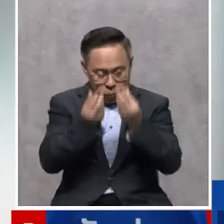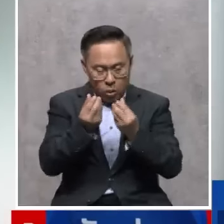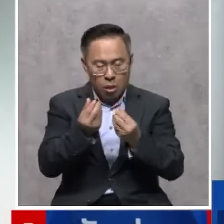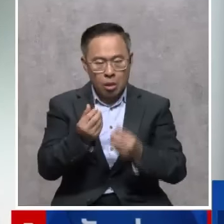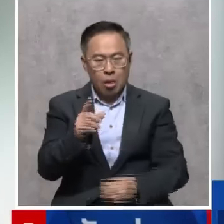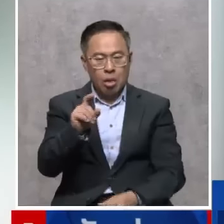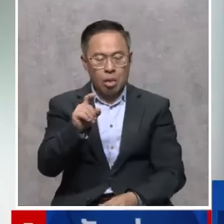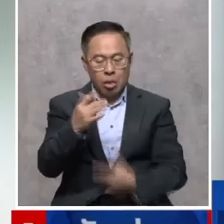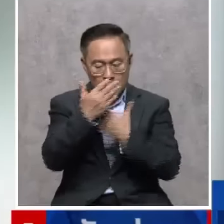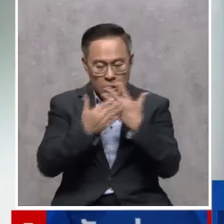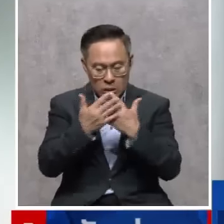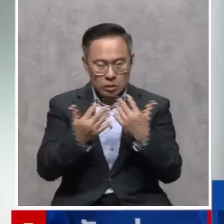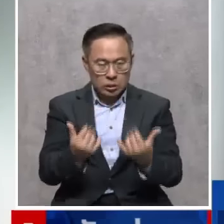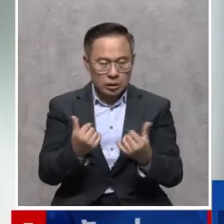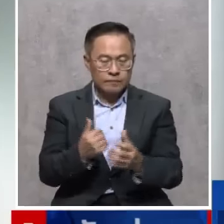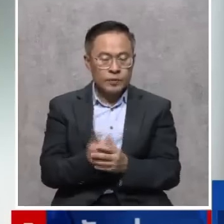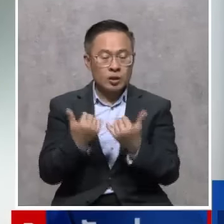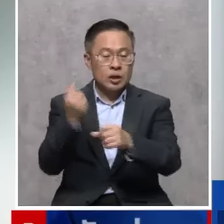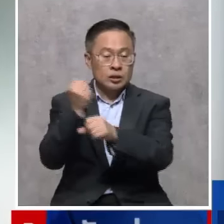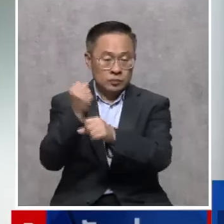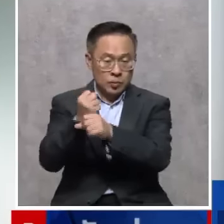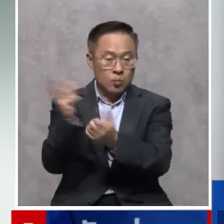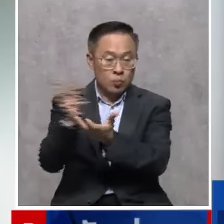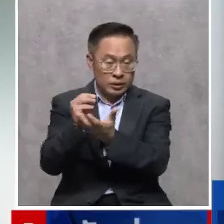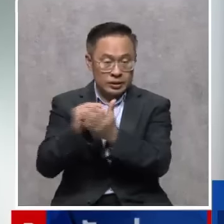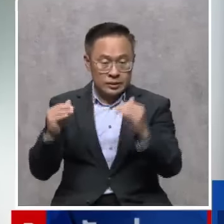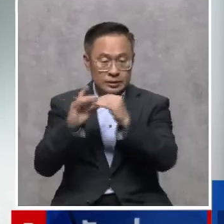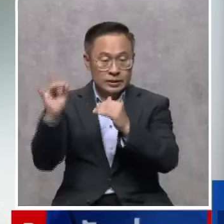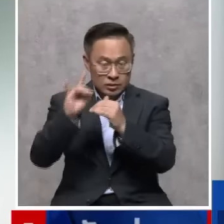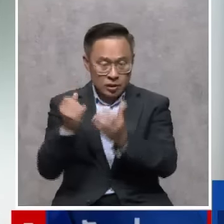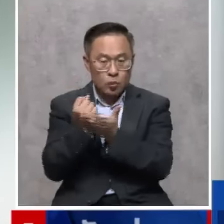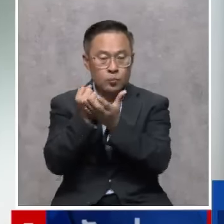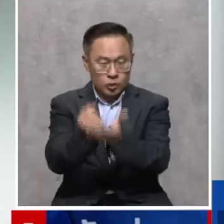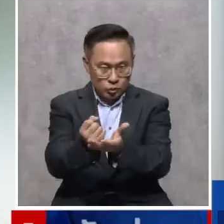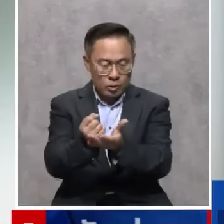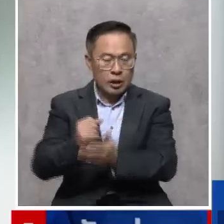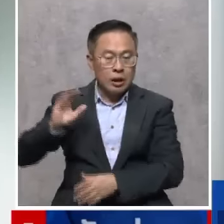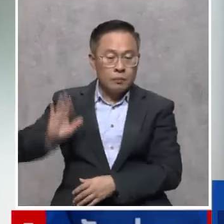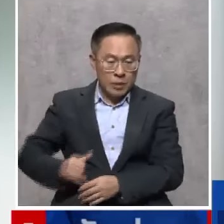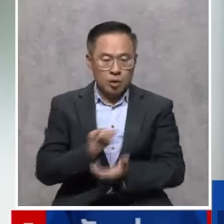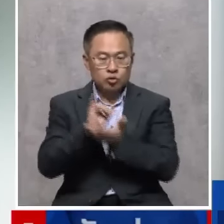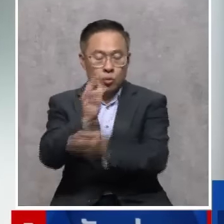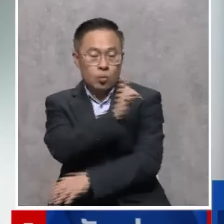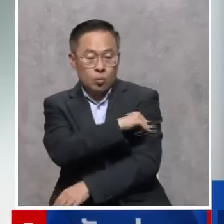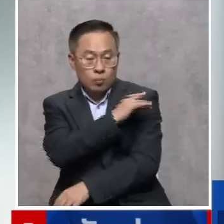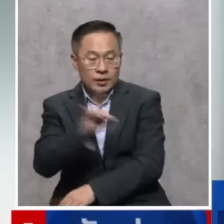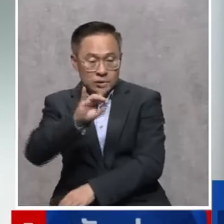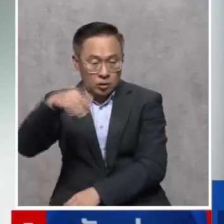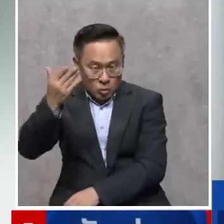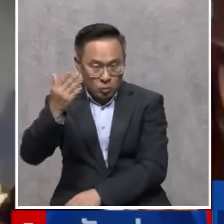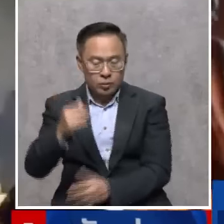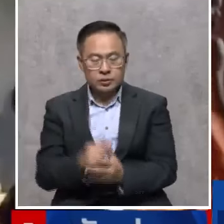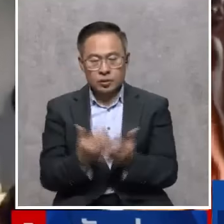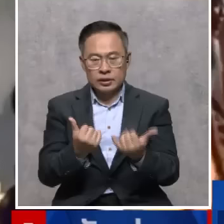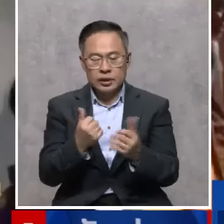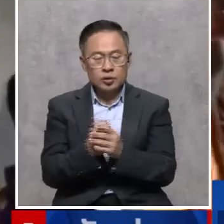ยเบื้องต้นตอนนี้นะคะทางมูลนิธิ Watchdog Thailand นะคะก็ได้เข้าช่วยเหลือสุนัขตัวนี้แล้วโดยทางมูลนิธิก็ได้ประสานไป